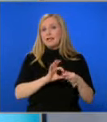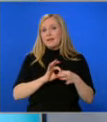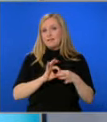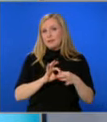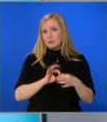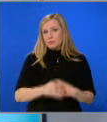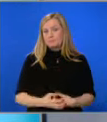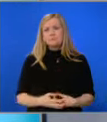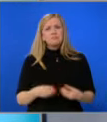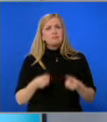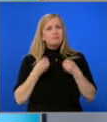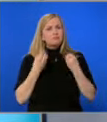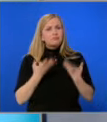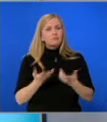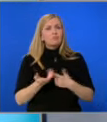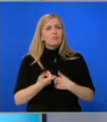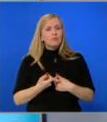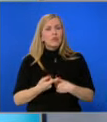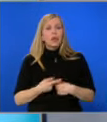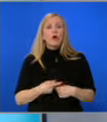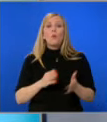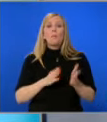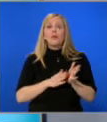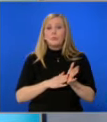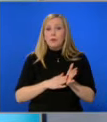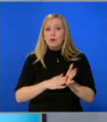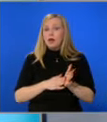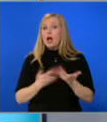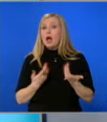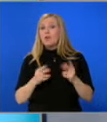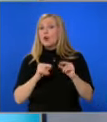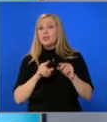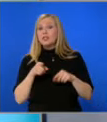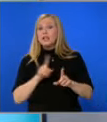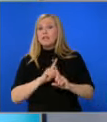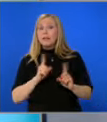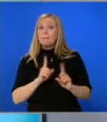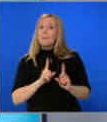ви дам няколко пример. Например, ако се каже, че те не могат да заемат